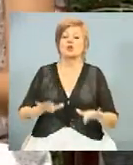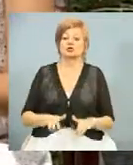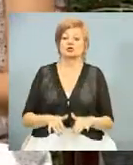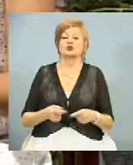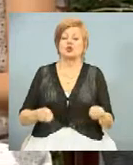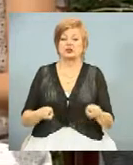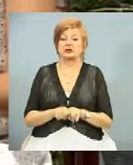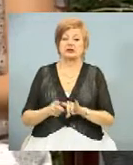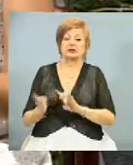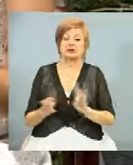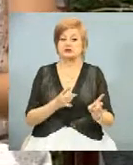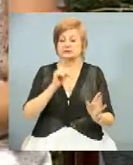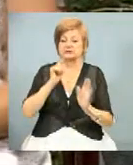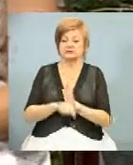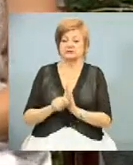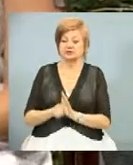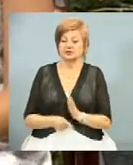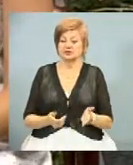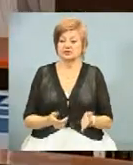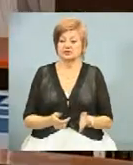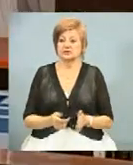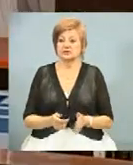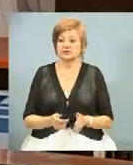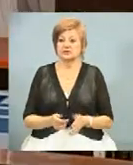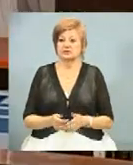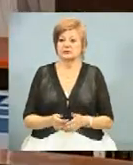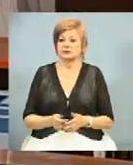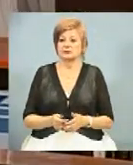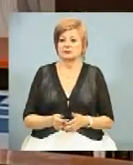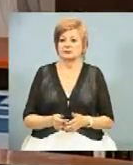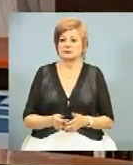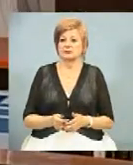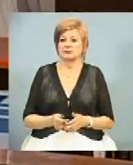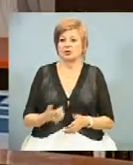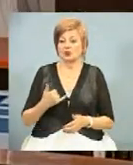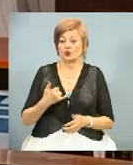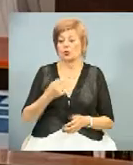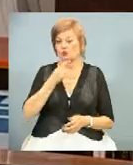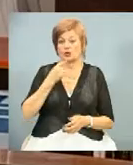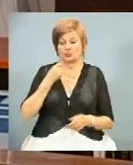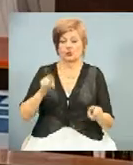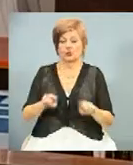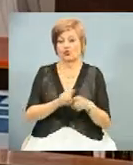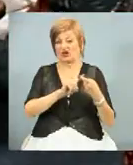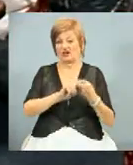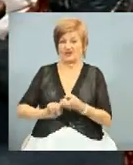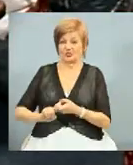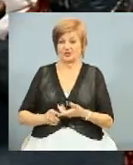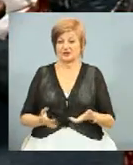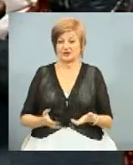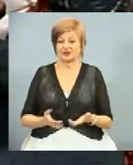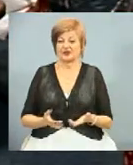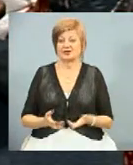отаких злоякісних хакерських атак? Та в мене теж багато вірусів. Ну що ж,